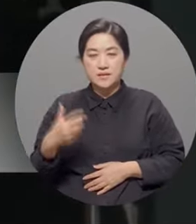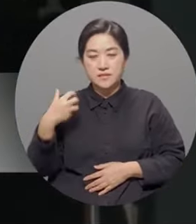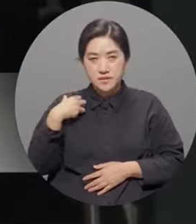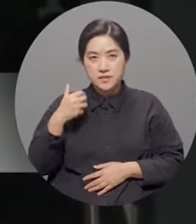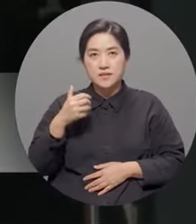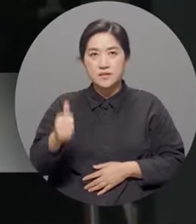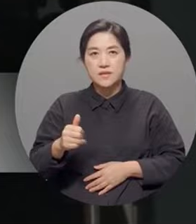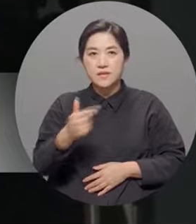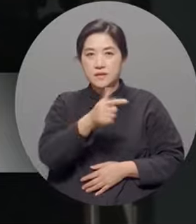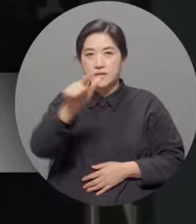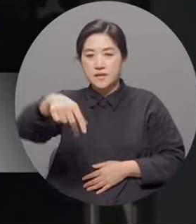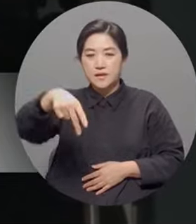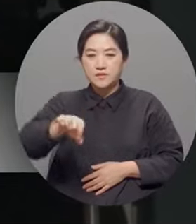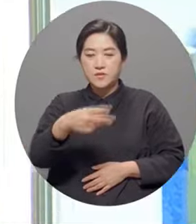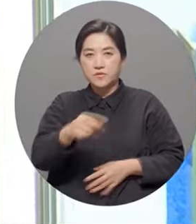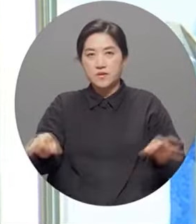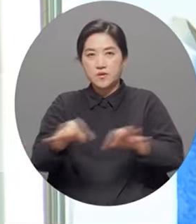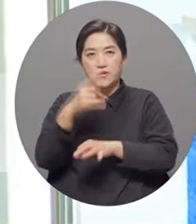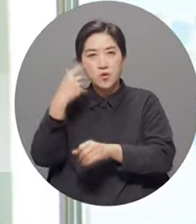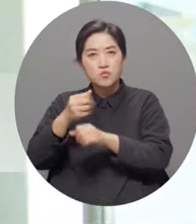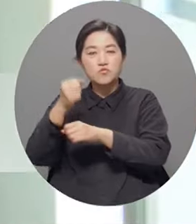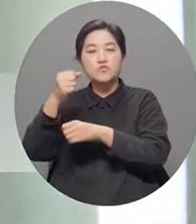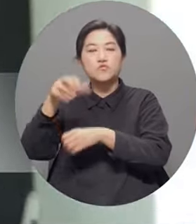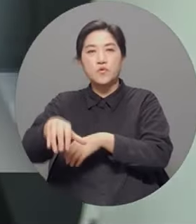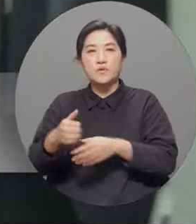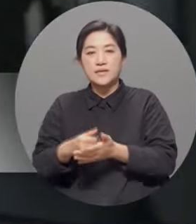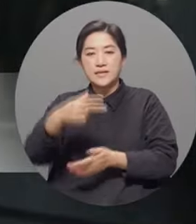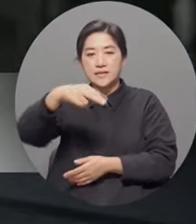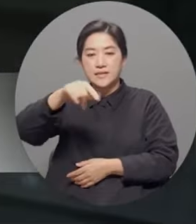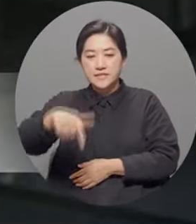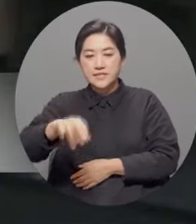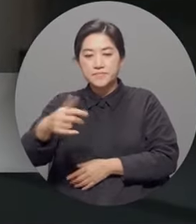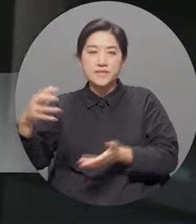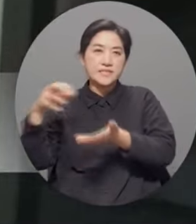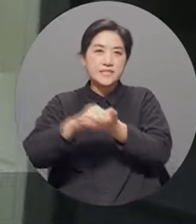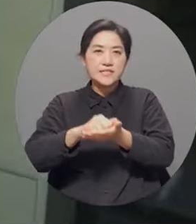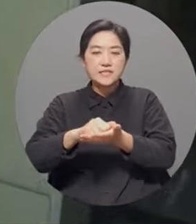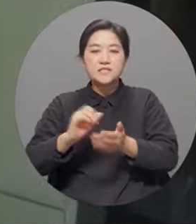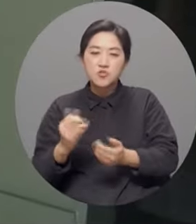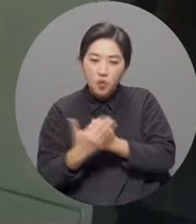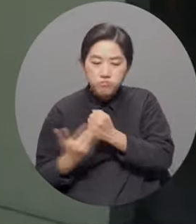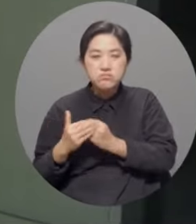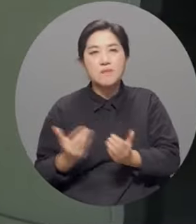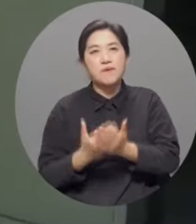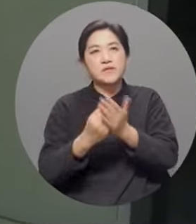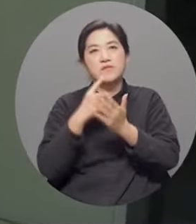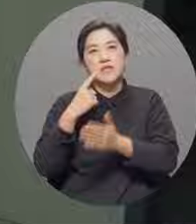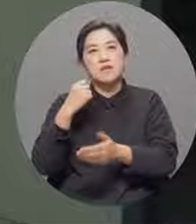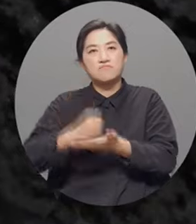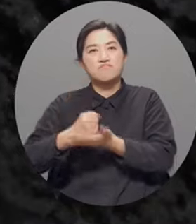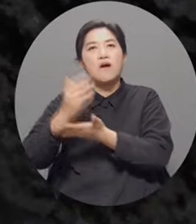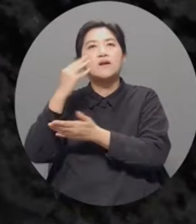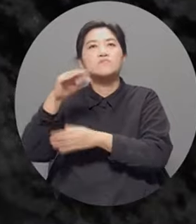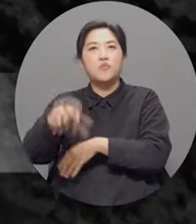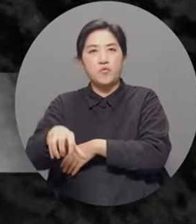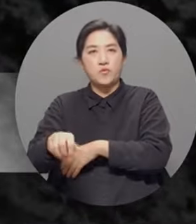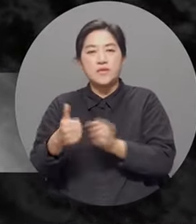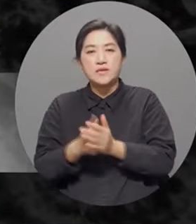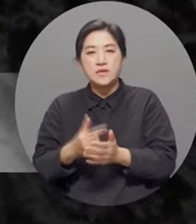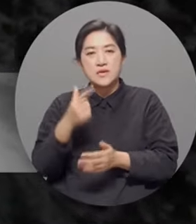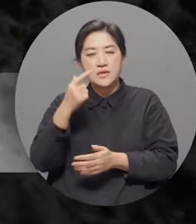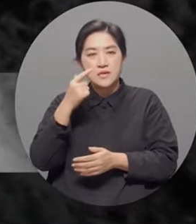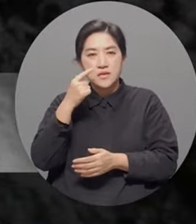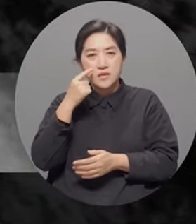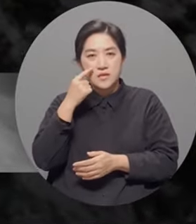낙성대 경제연구소는 이른바 식민지 근대화론을 주장하는 연구단체입니다. 일본군 위안부가 자발적